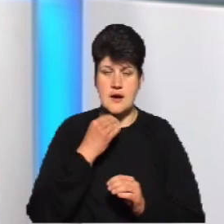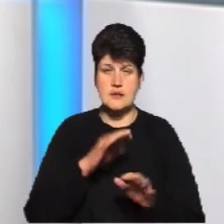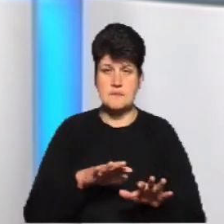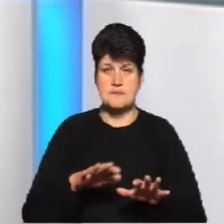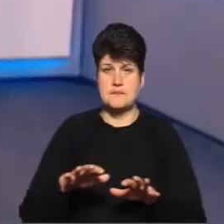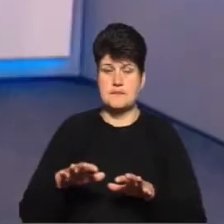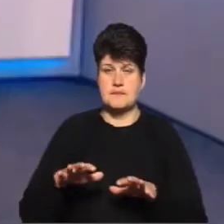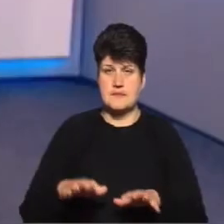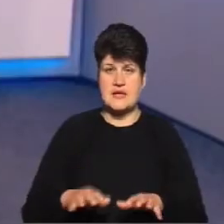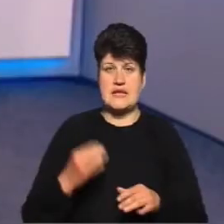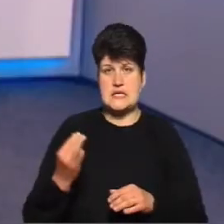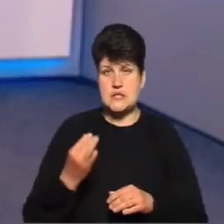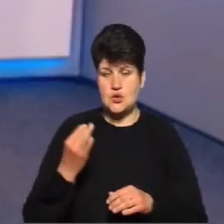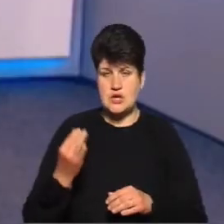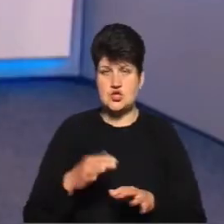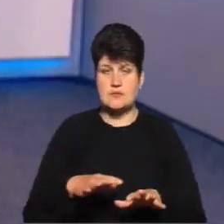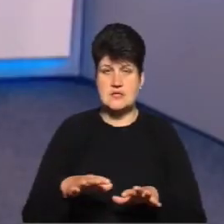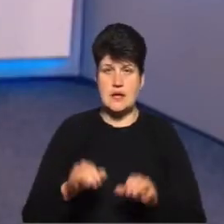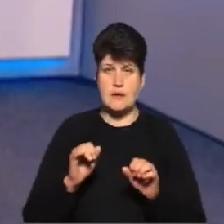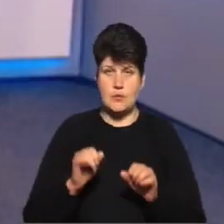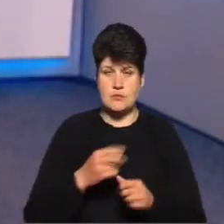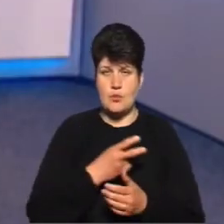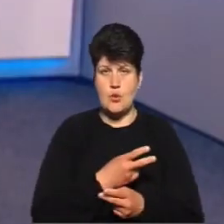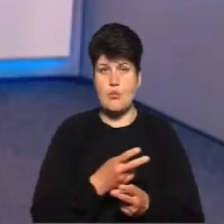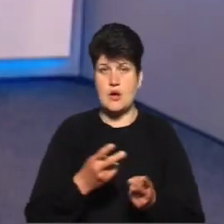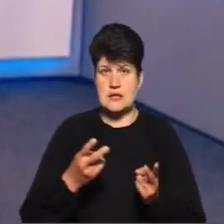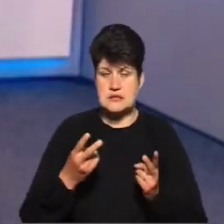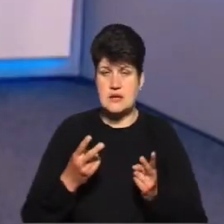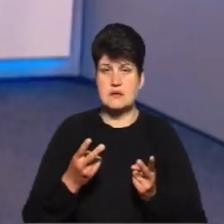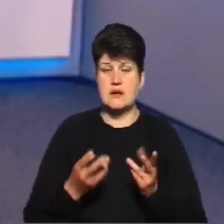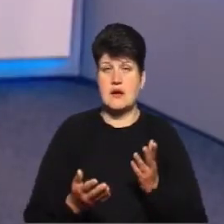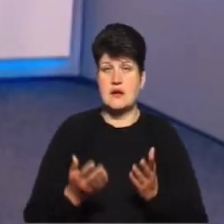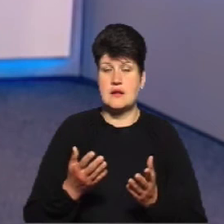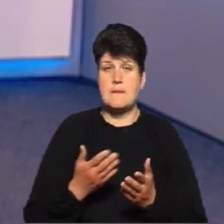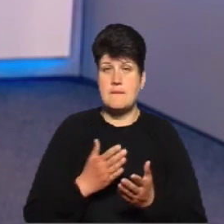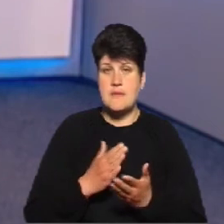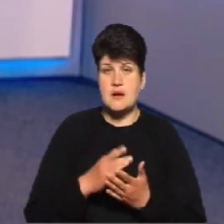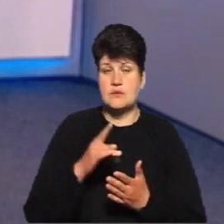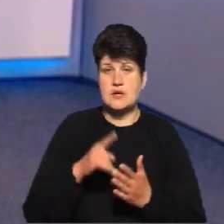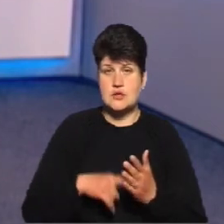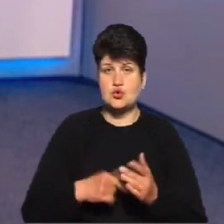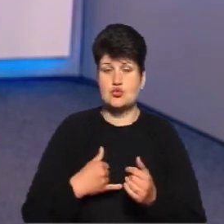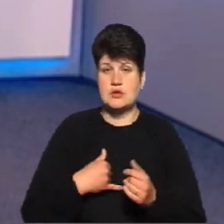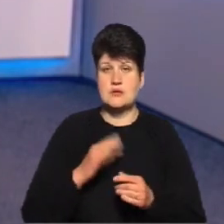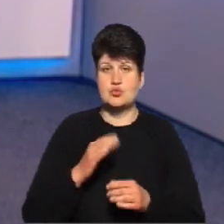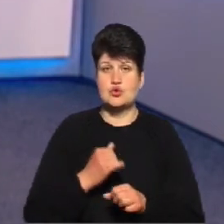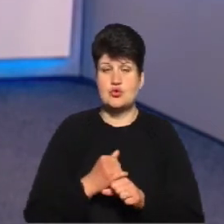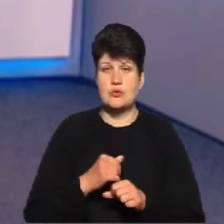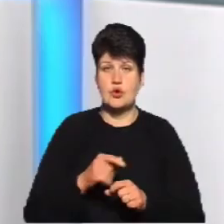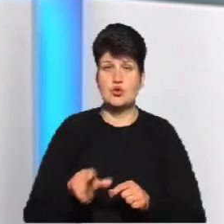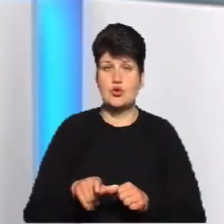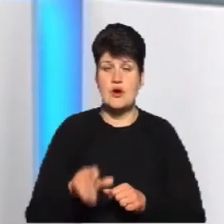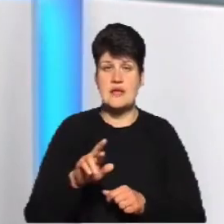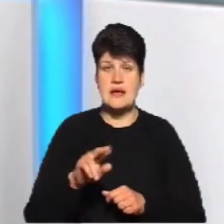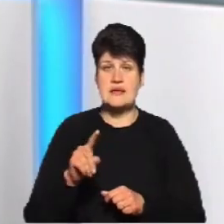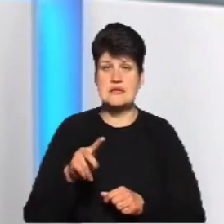місцевості, історичні місцевості. Які можна було показати. Так, звичайно, але можна показати. Маємо надію, що в нас буде зроблена дорога цього року до Язлівця, хоча